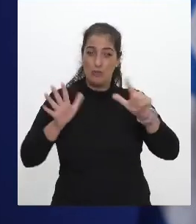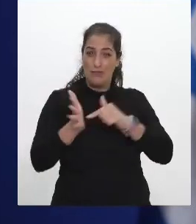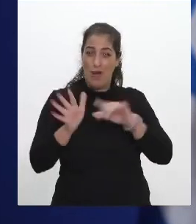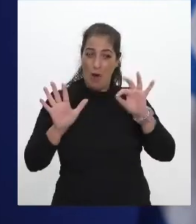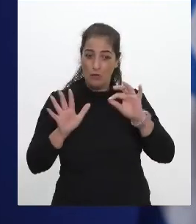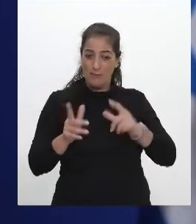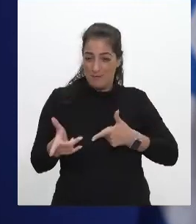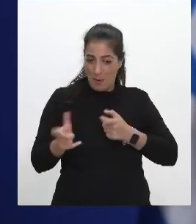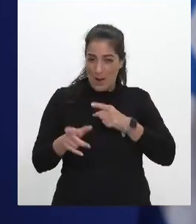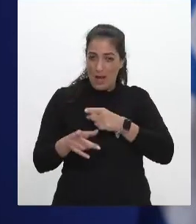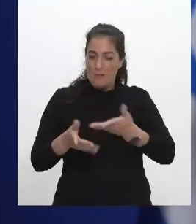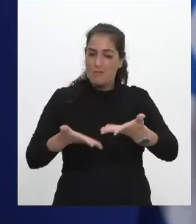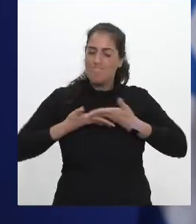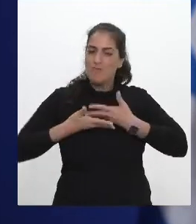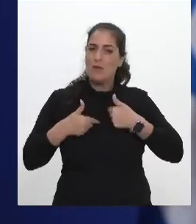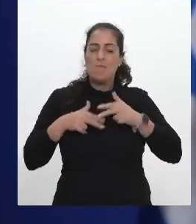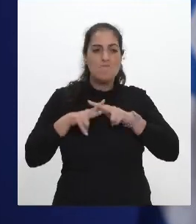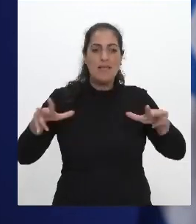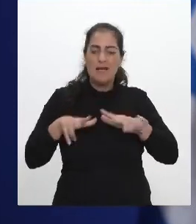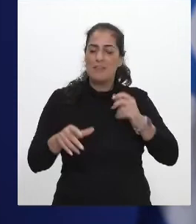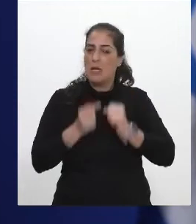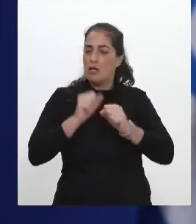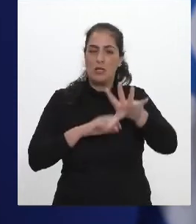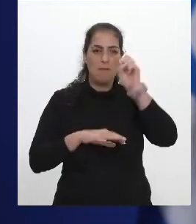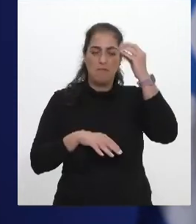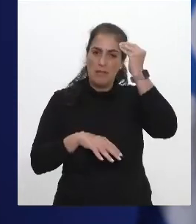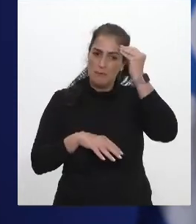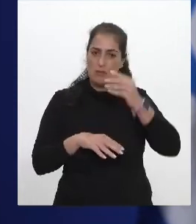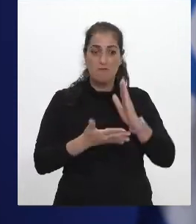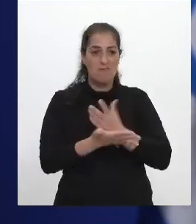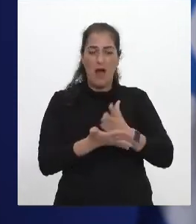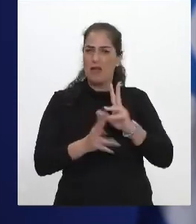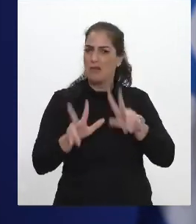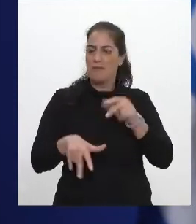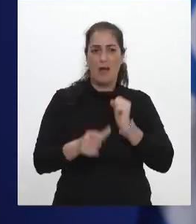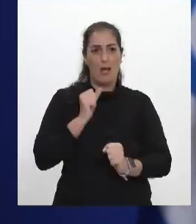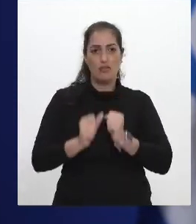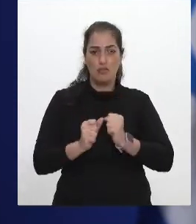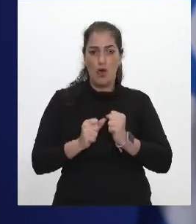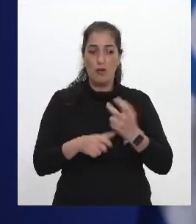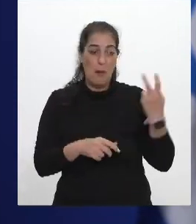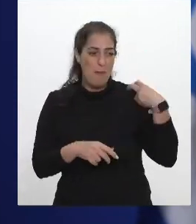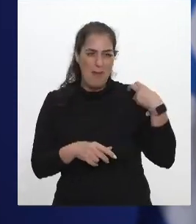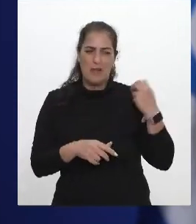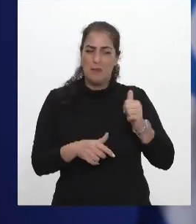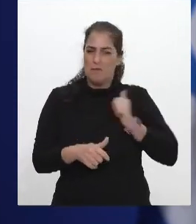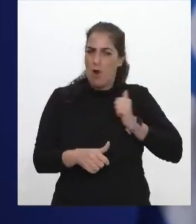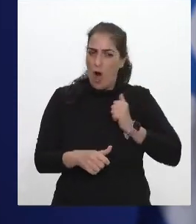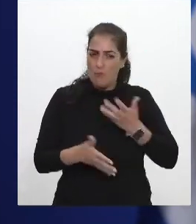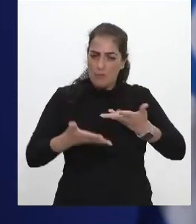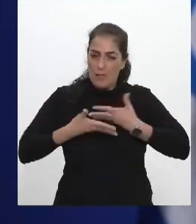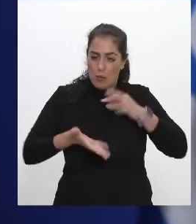והמלחמה מזמנים לנו מצבים בלתי נתפסים וא קשות מאוד שמפקדים ולוחמים קיבלו